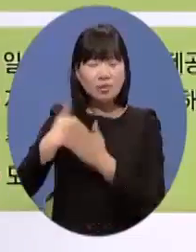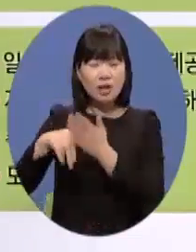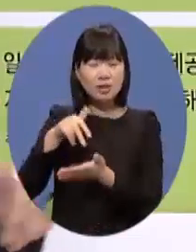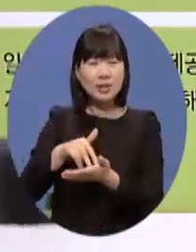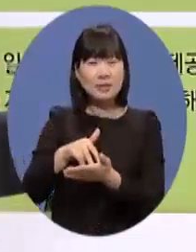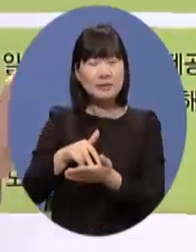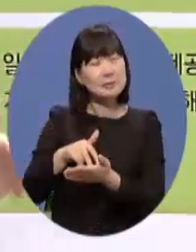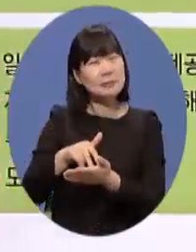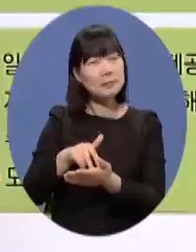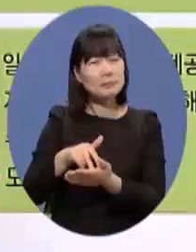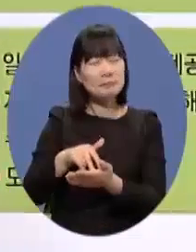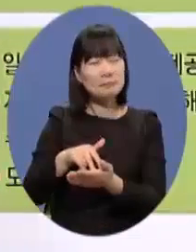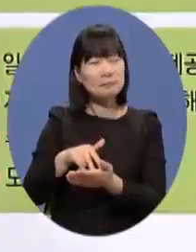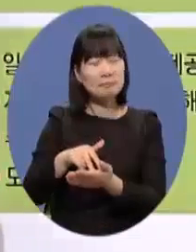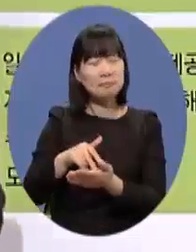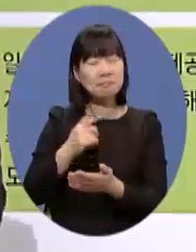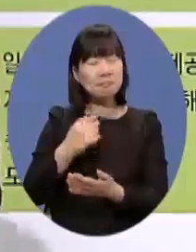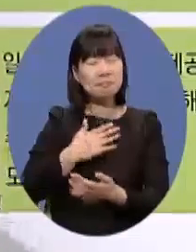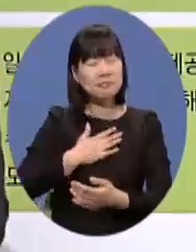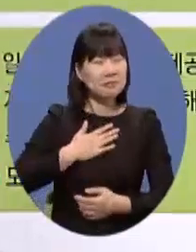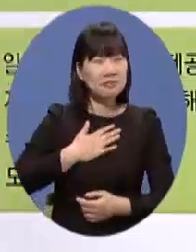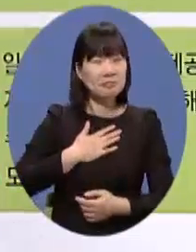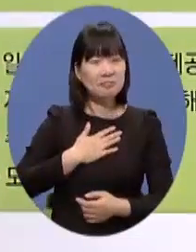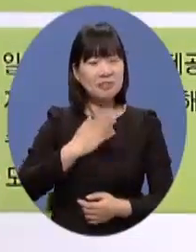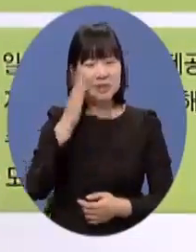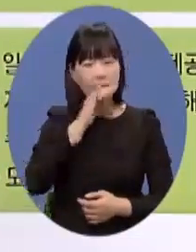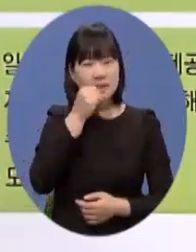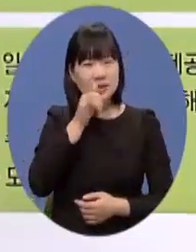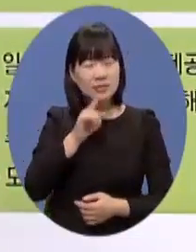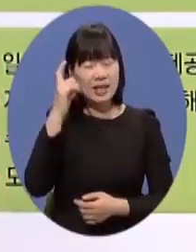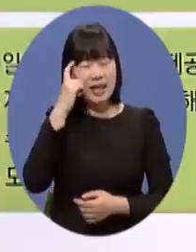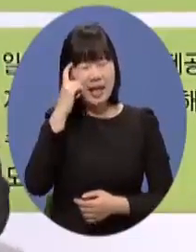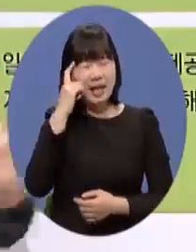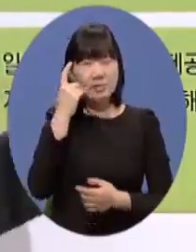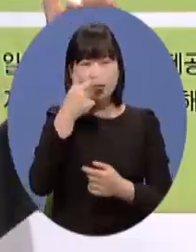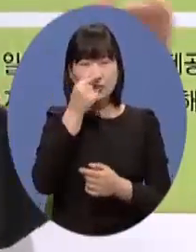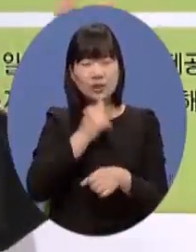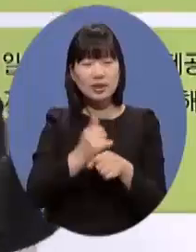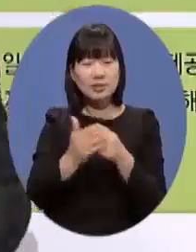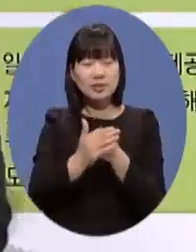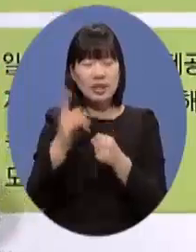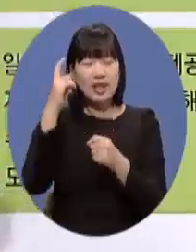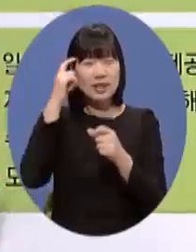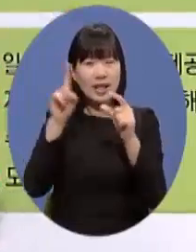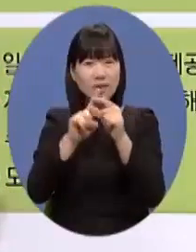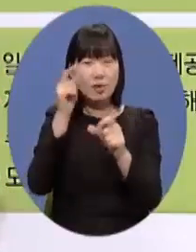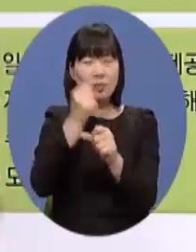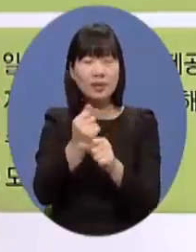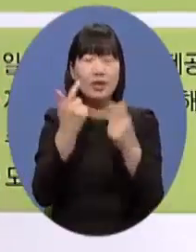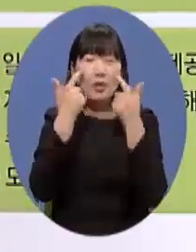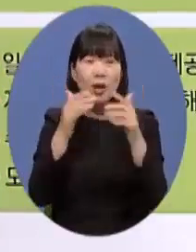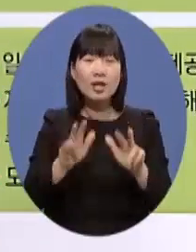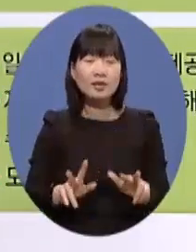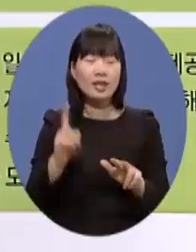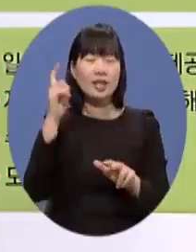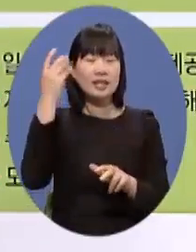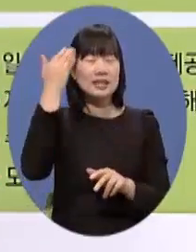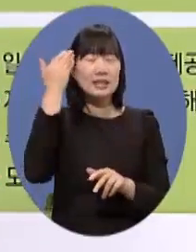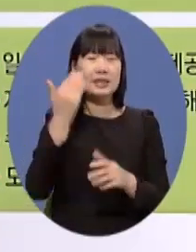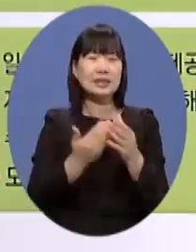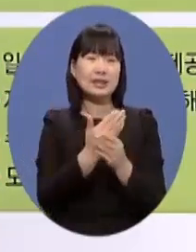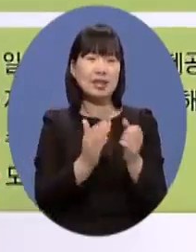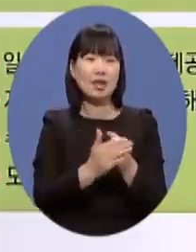했는데 아직 인지적으로 부족해서 그걸 개념화를 확실히 못했어요. 근데 이제 머리가 생긴 거야. 상대의